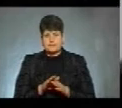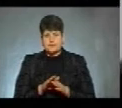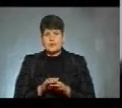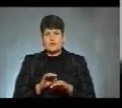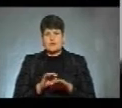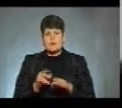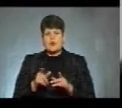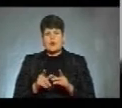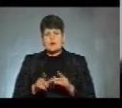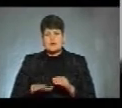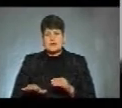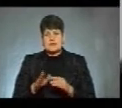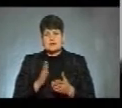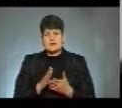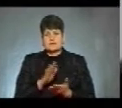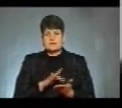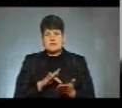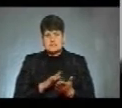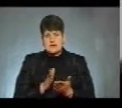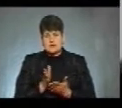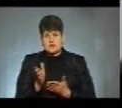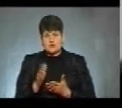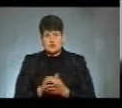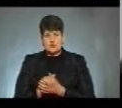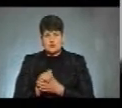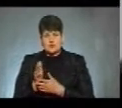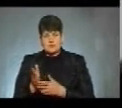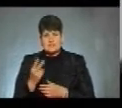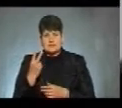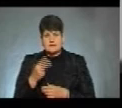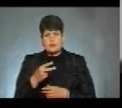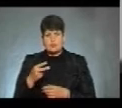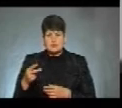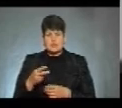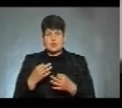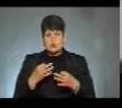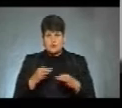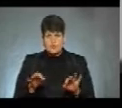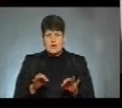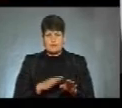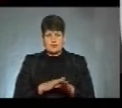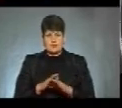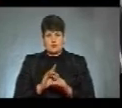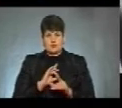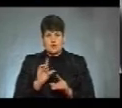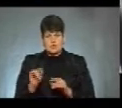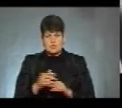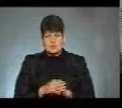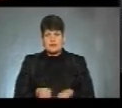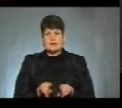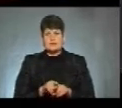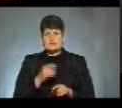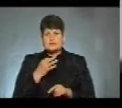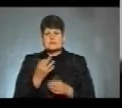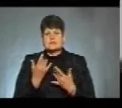по ділянці, яка йде до центру, від дружби, скажімо так, це дві полоси, які дозволяють повноцінно проїжджати. Також він повідомив,